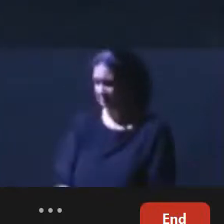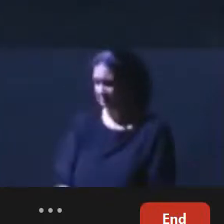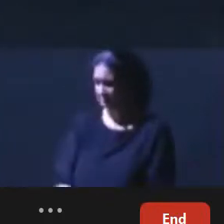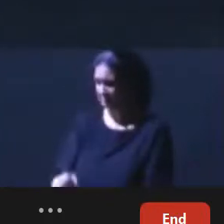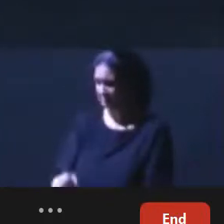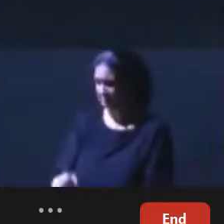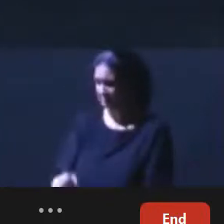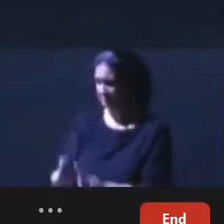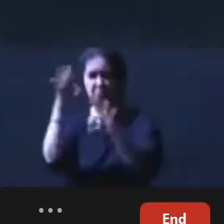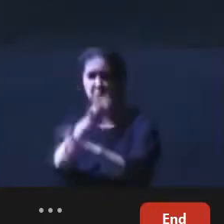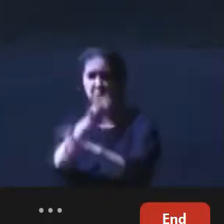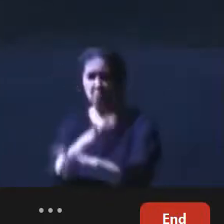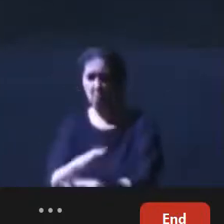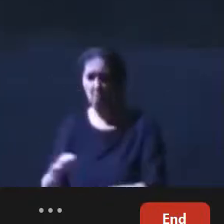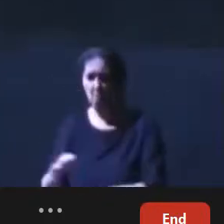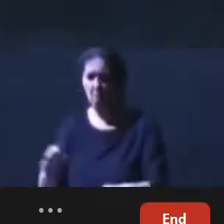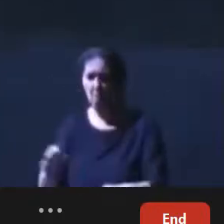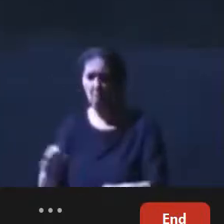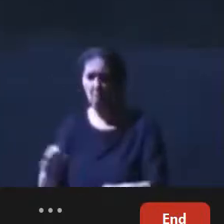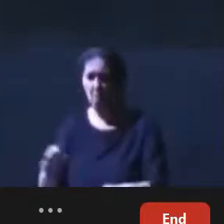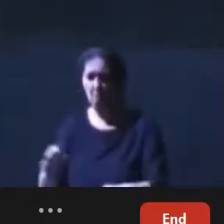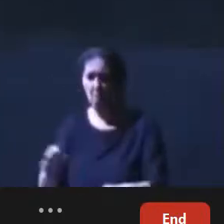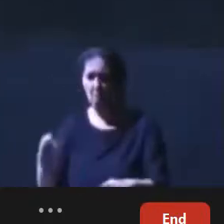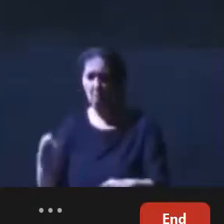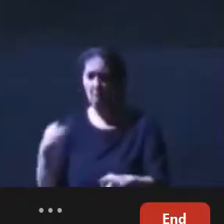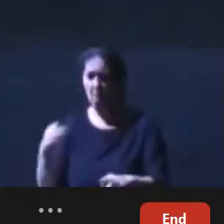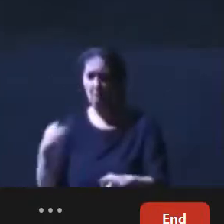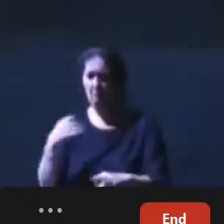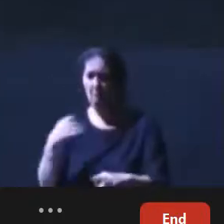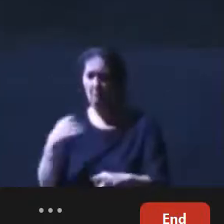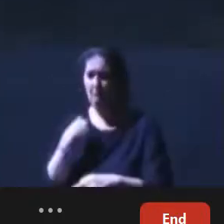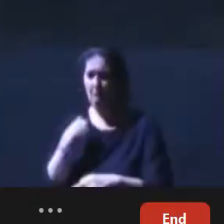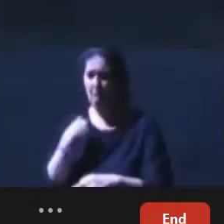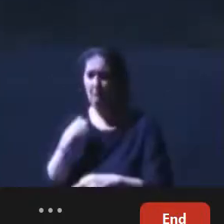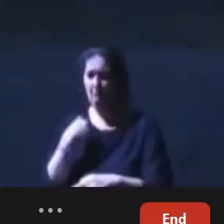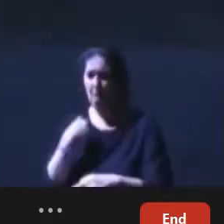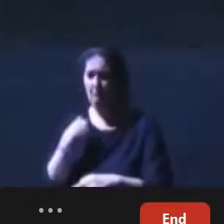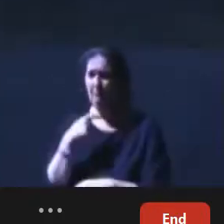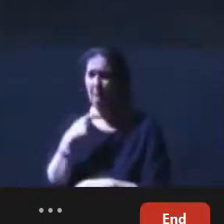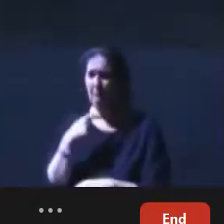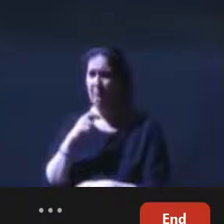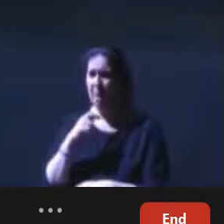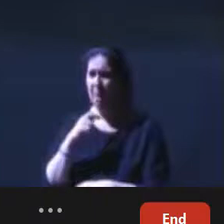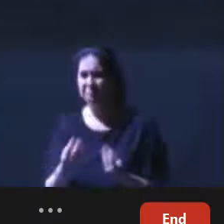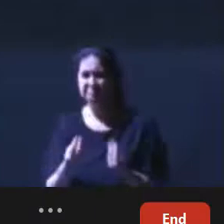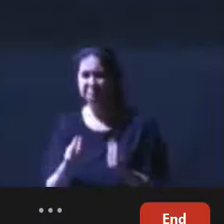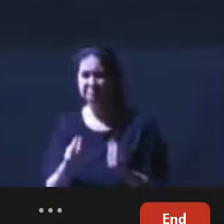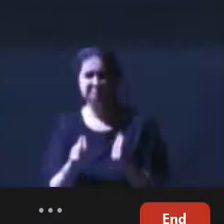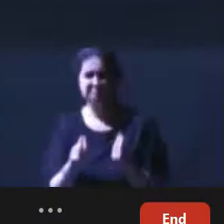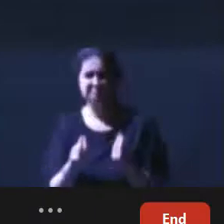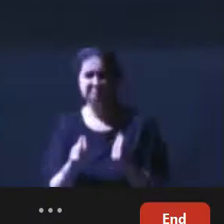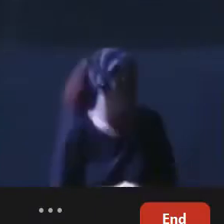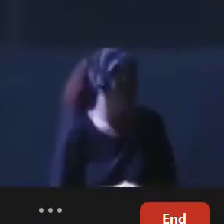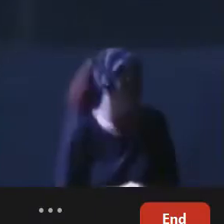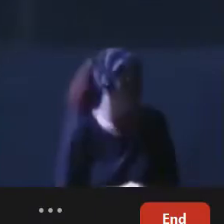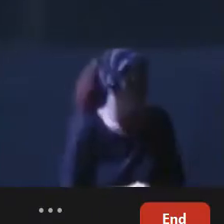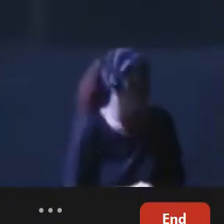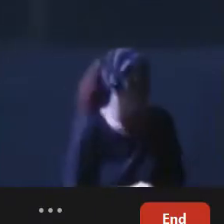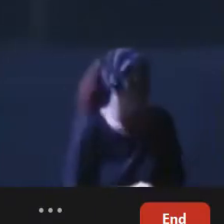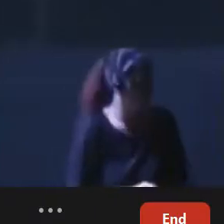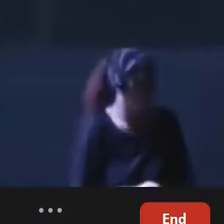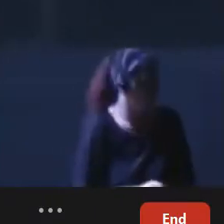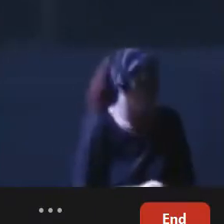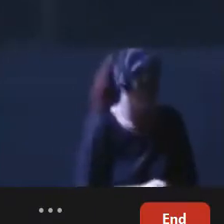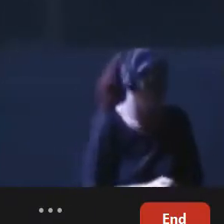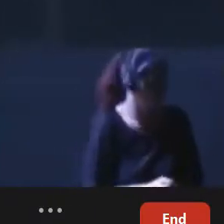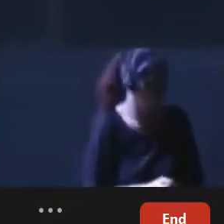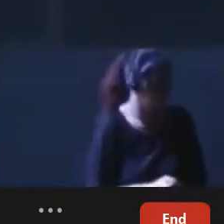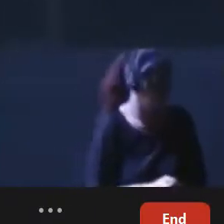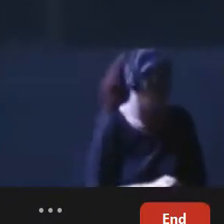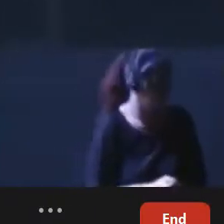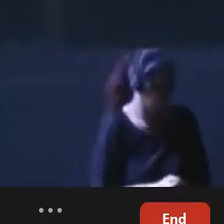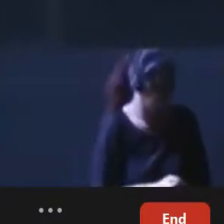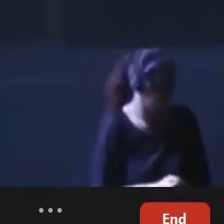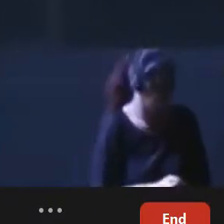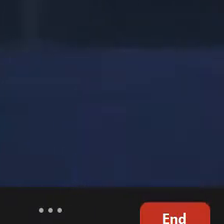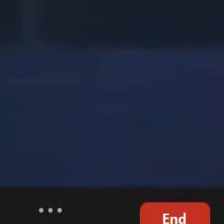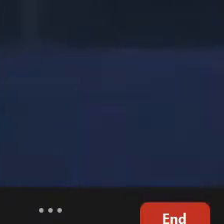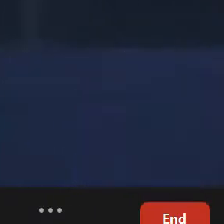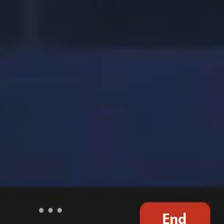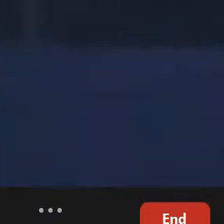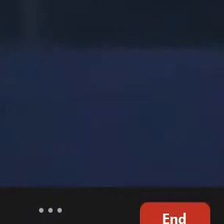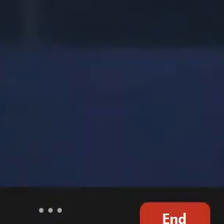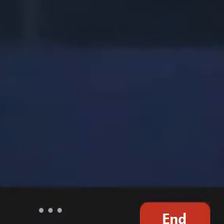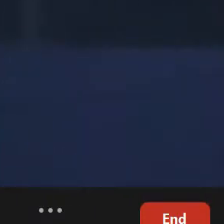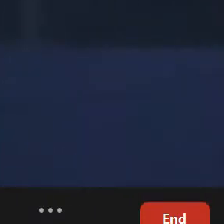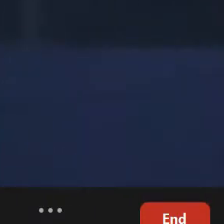ở Đức thì chúng ta đang bán những cái chứng chỉ để chúng ta mua